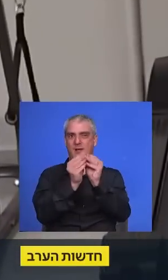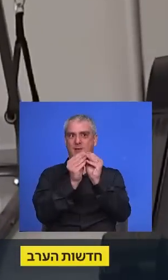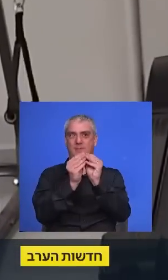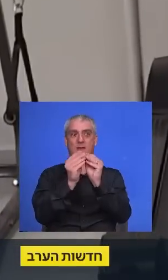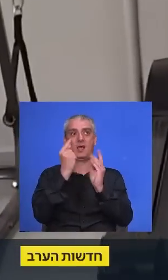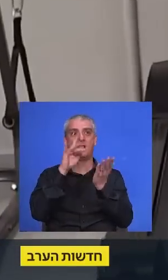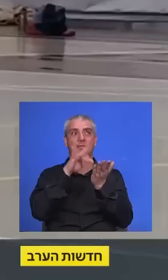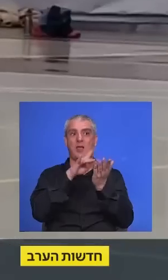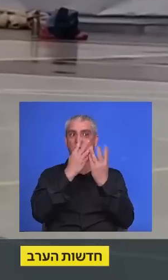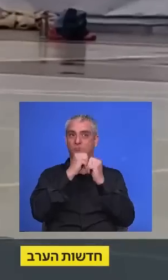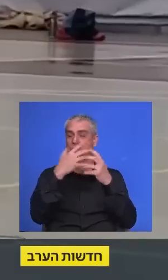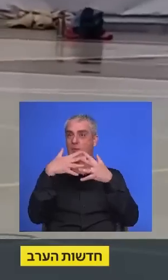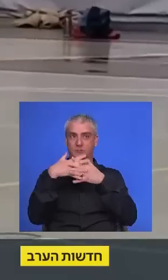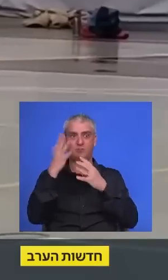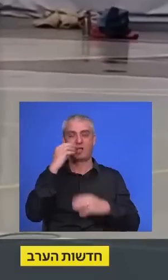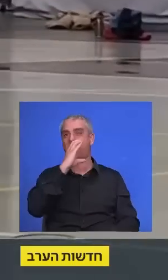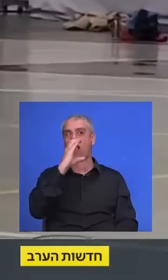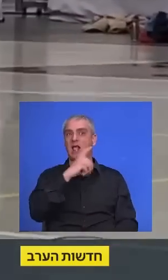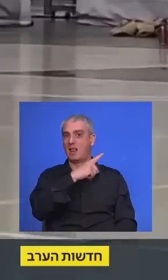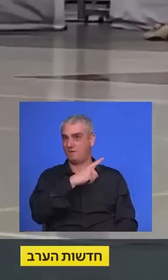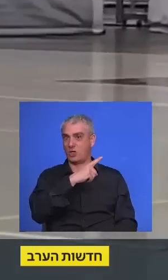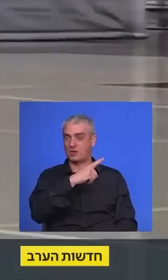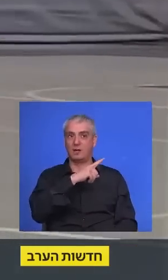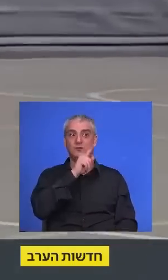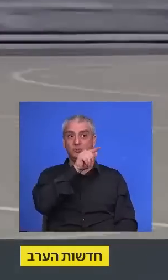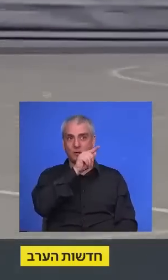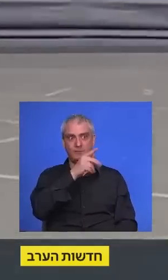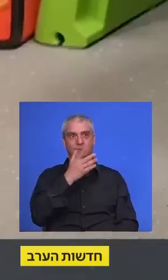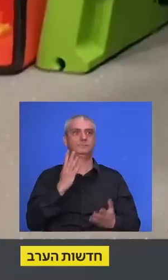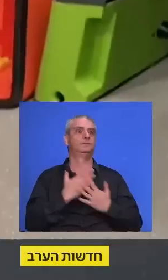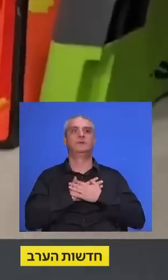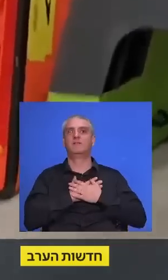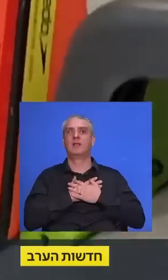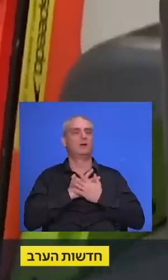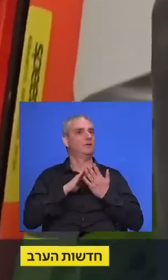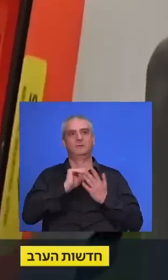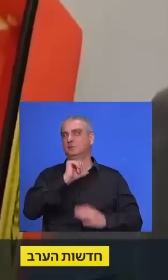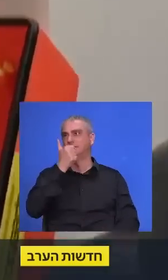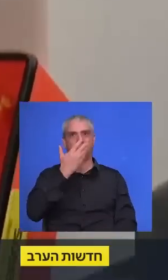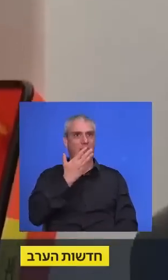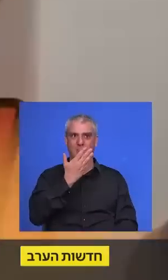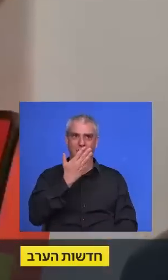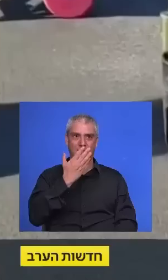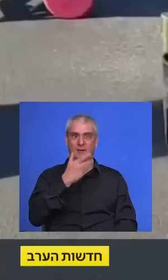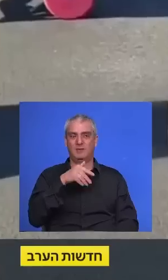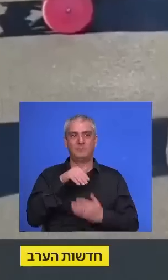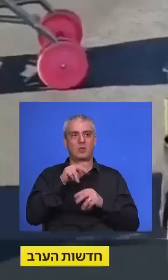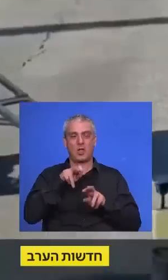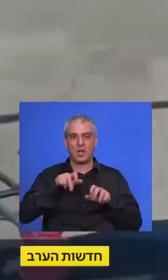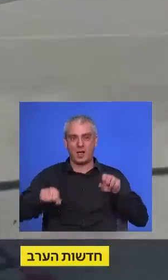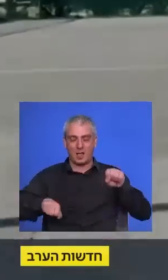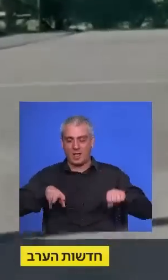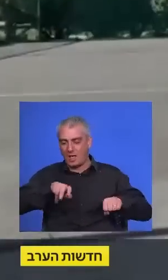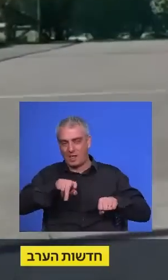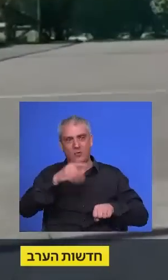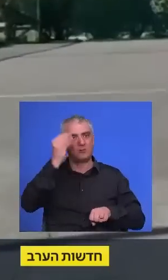התחנות של המשפחה בארצות הברית הייתה קליפורניה, ושם גם נולדה לה אהבה ממבט ראשון. מתוך ההליכון הוא פשוט כאילו